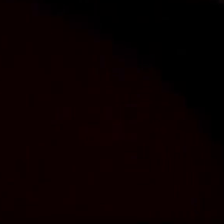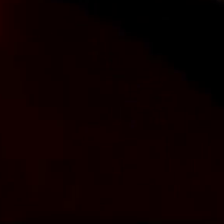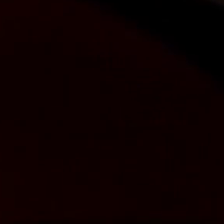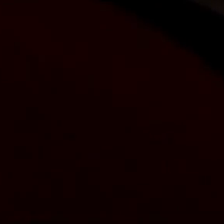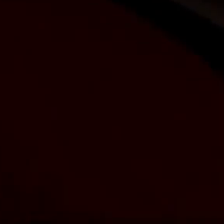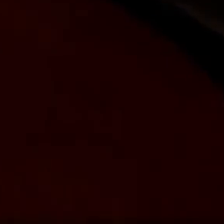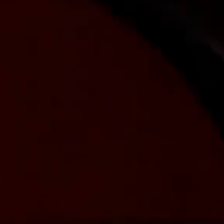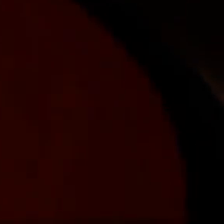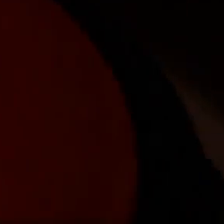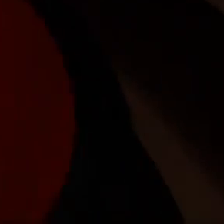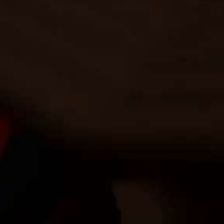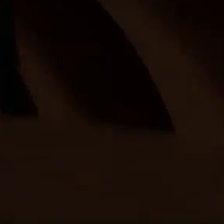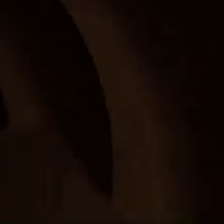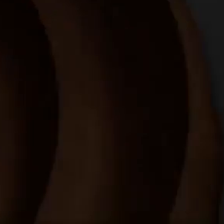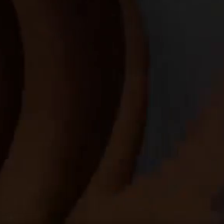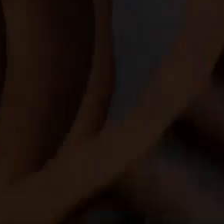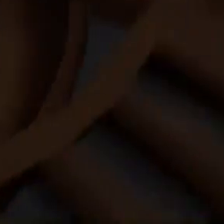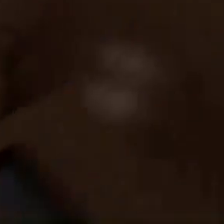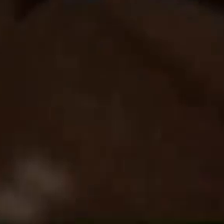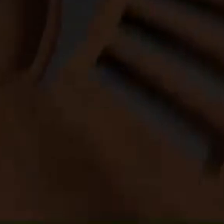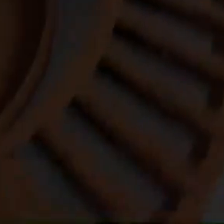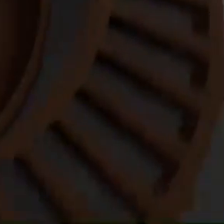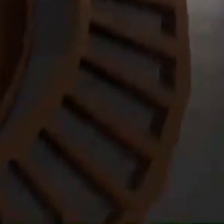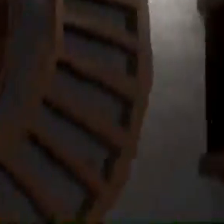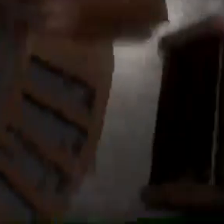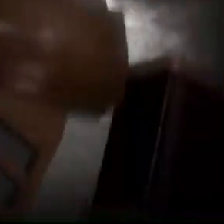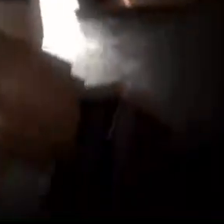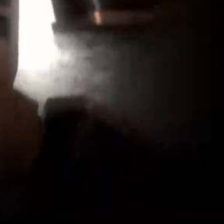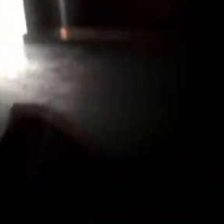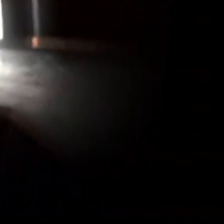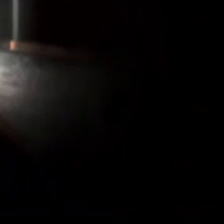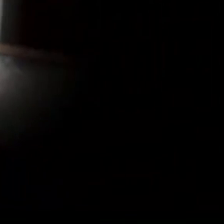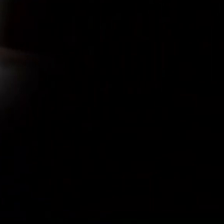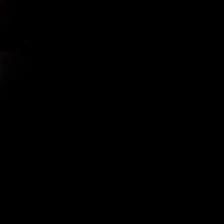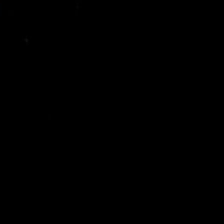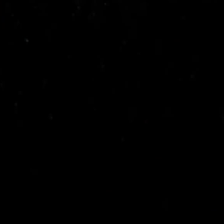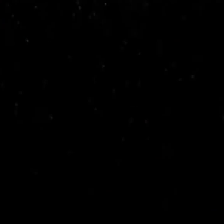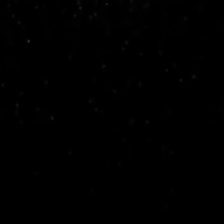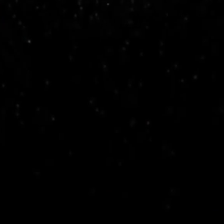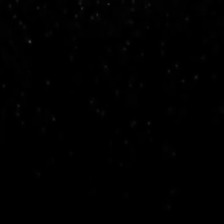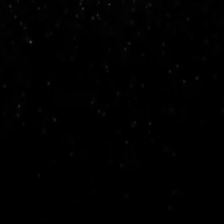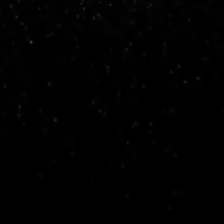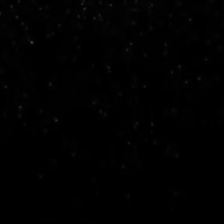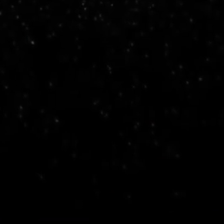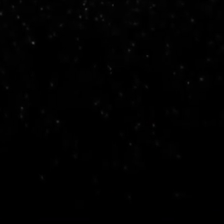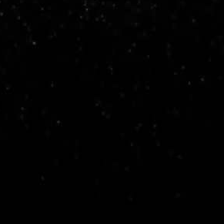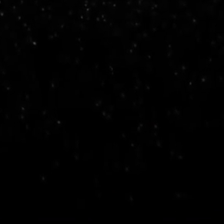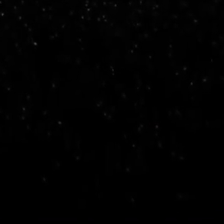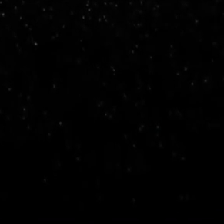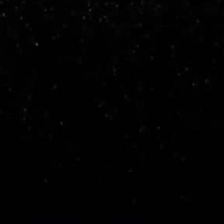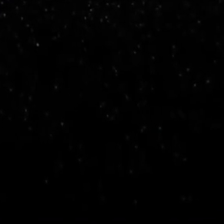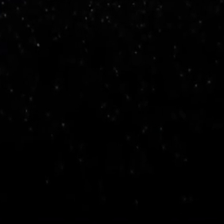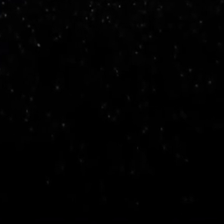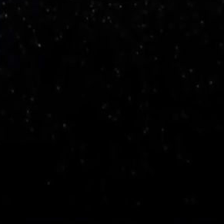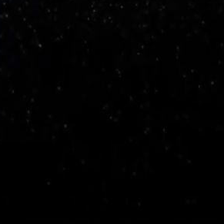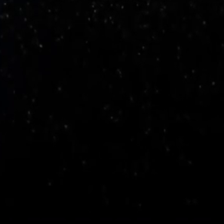Zengin Kız Fakir Oğlan 114. bölüm. Kırmızı Çember içerisindeki Made in Turkey yazısı uzay boşluğunda döne döne ilerleyip bir yıldız gibi